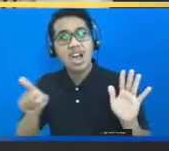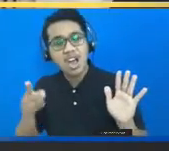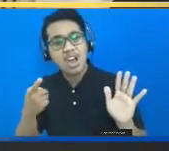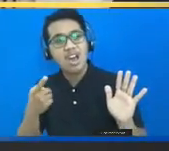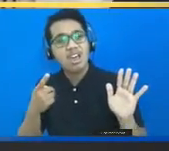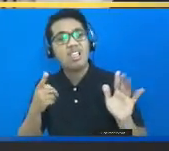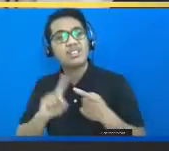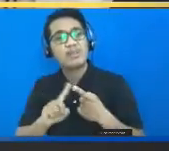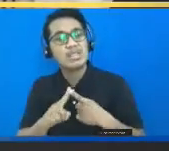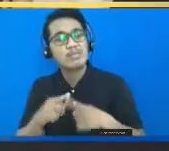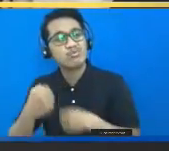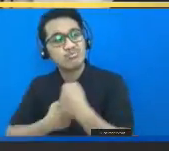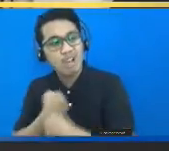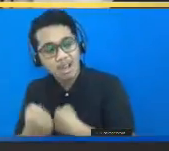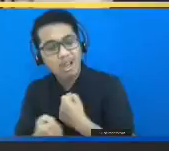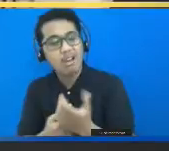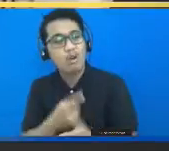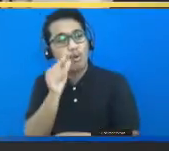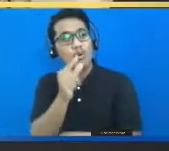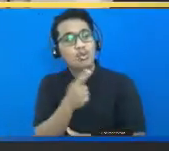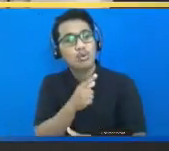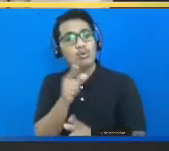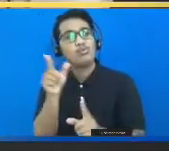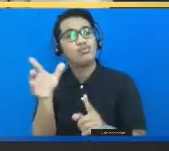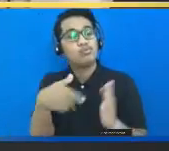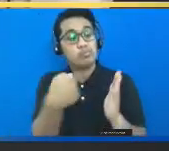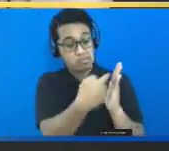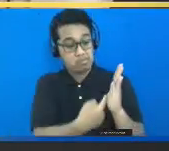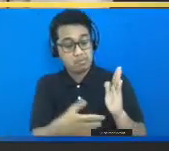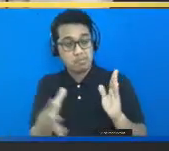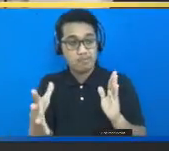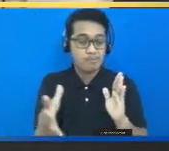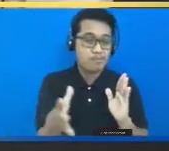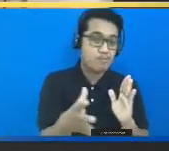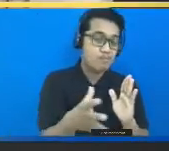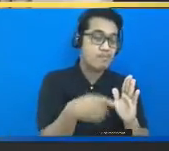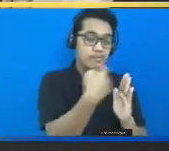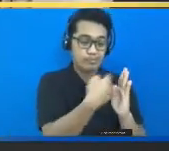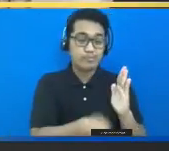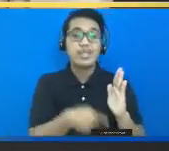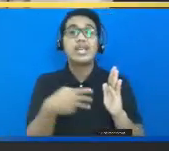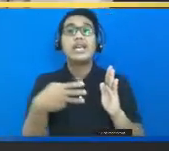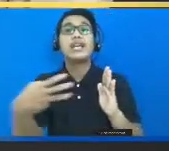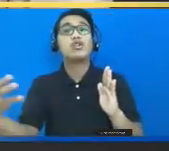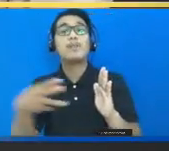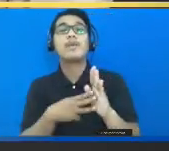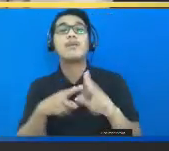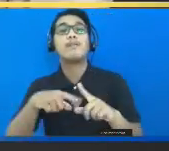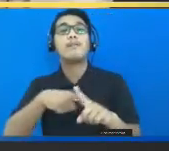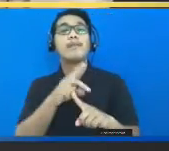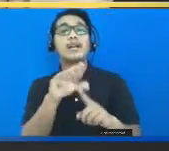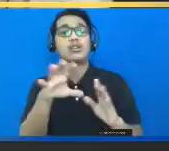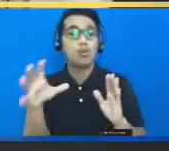oleh teman-teman dunia usaha untuk mencapai indikator eh ekonomi makro nanti